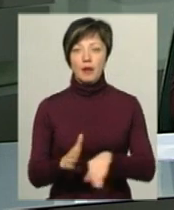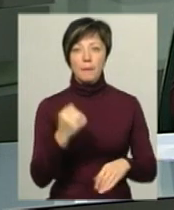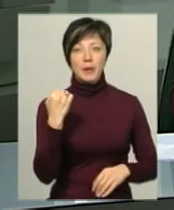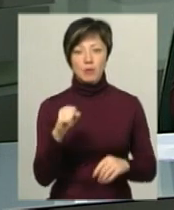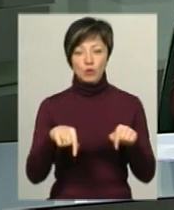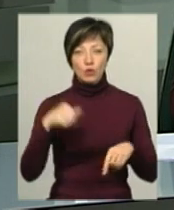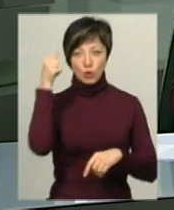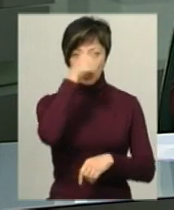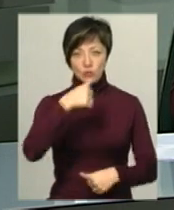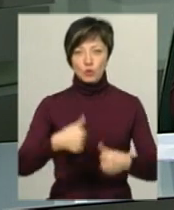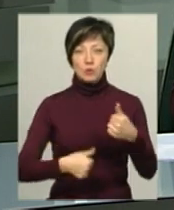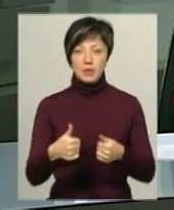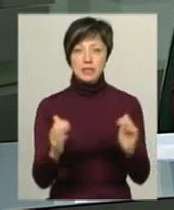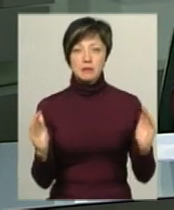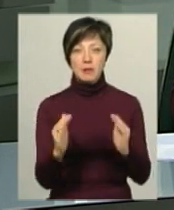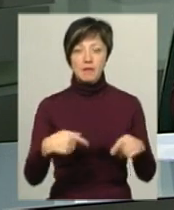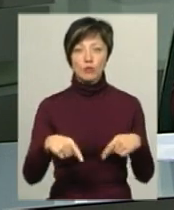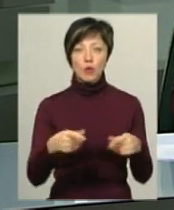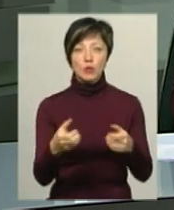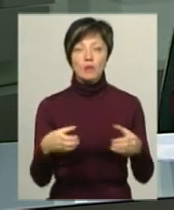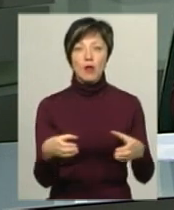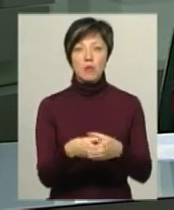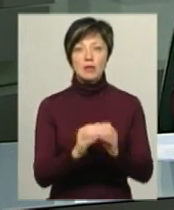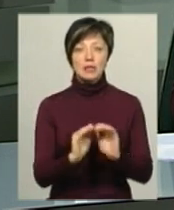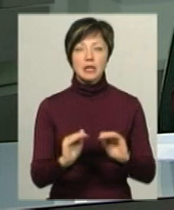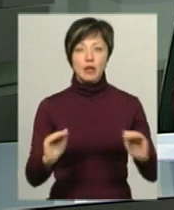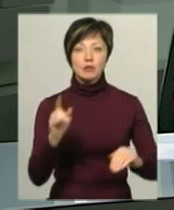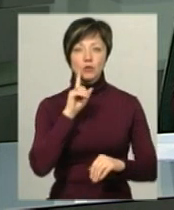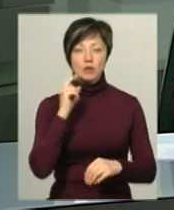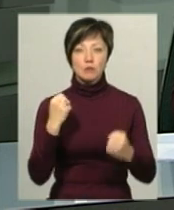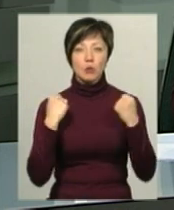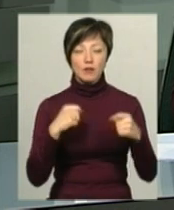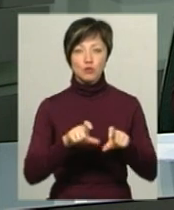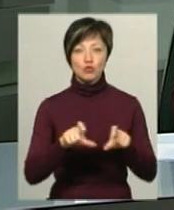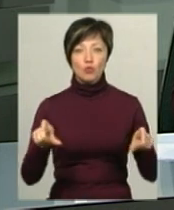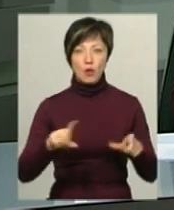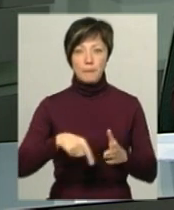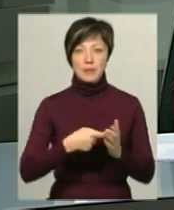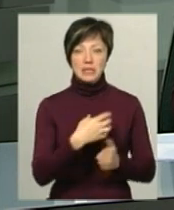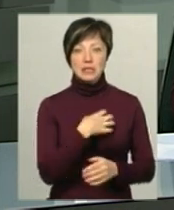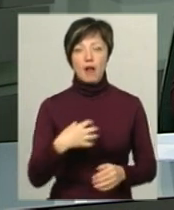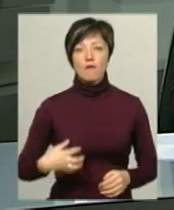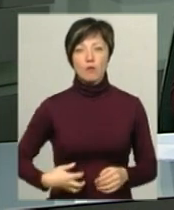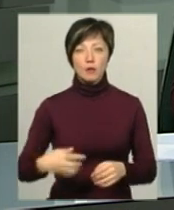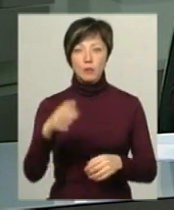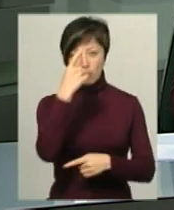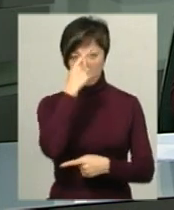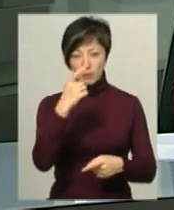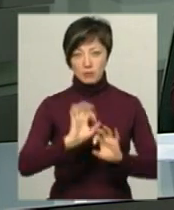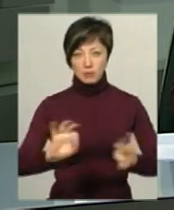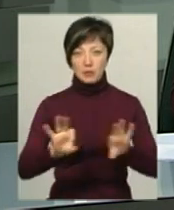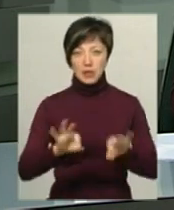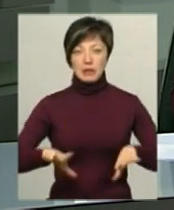у цьогорічному турнірі з міні-футболу отримала команда дитячої юнацької спортивної школи з міста Славути. Про це